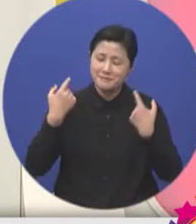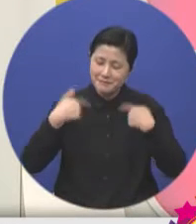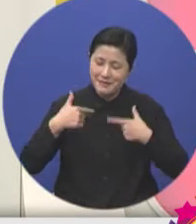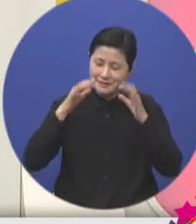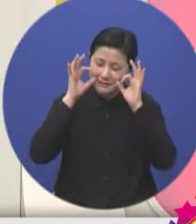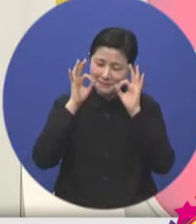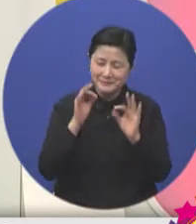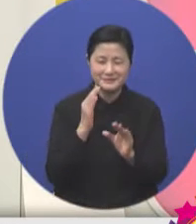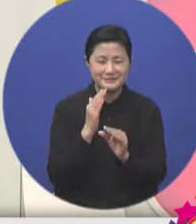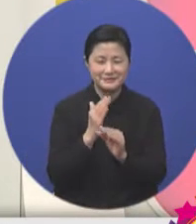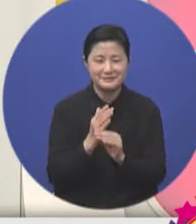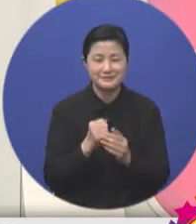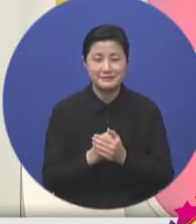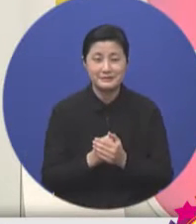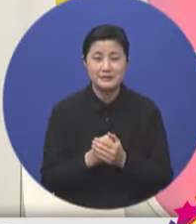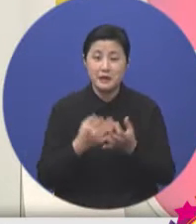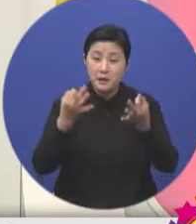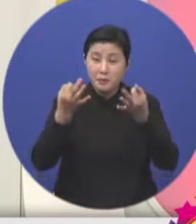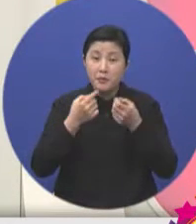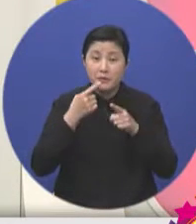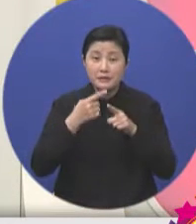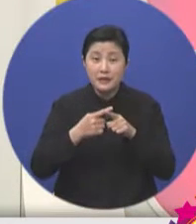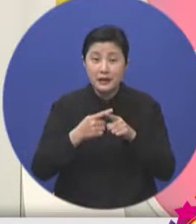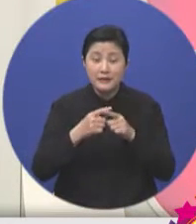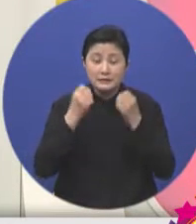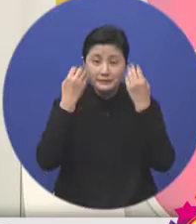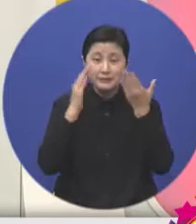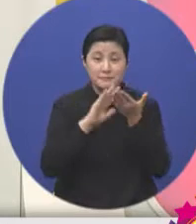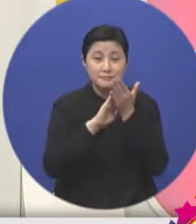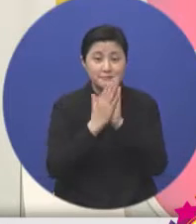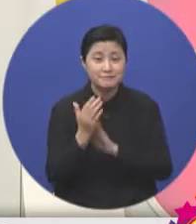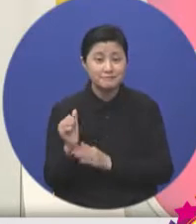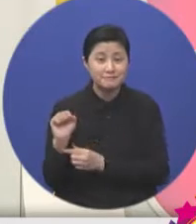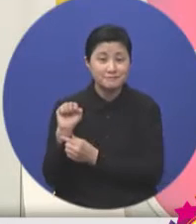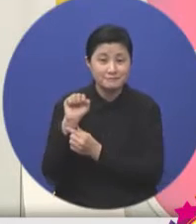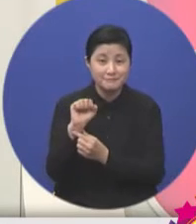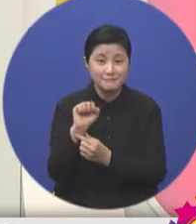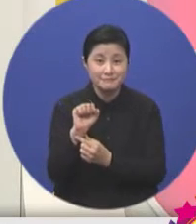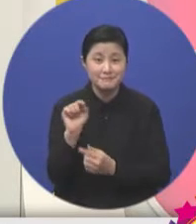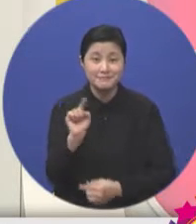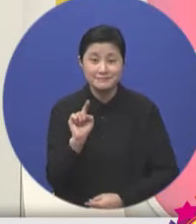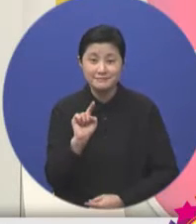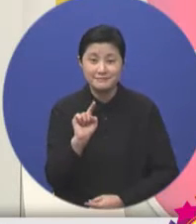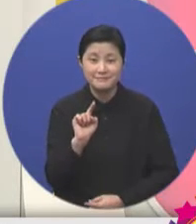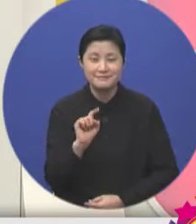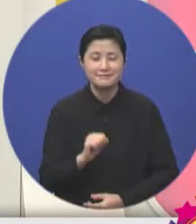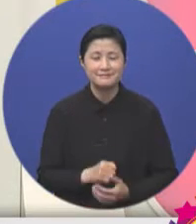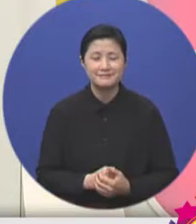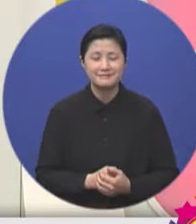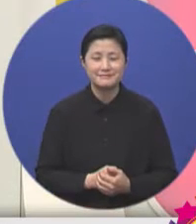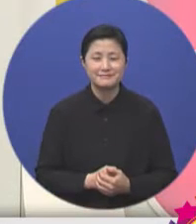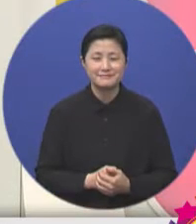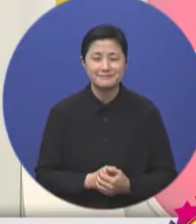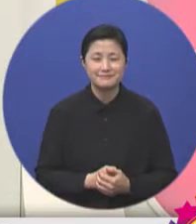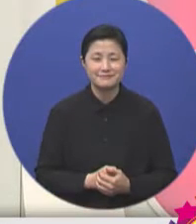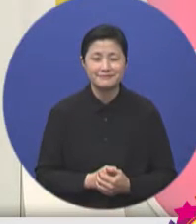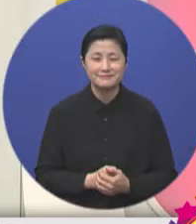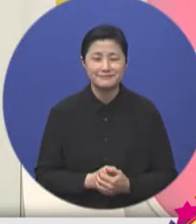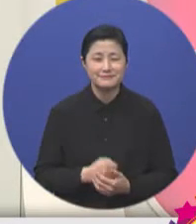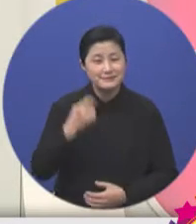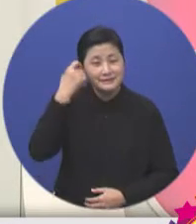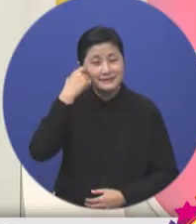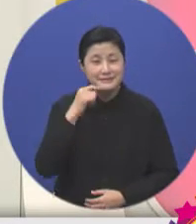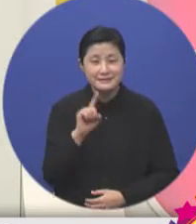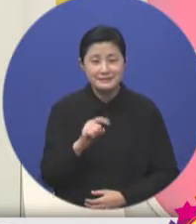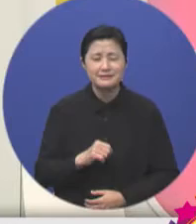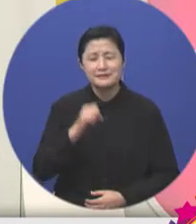뭐. 보고 계시다 갑자기 짜잔짠하고 새로운 인물이 바뀌니까 어때? 어떠신가요?